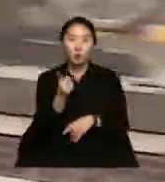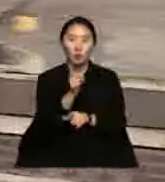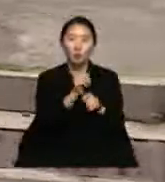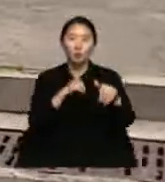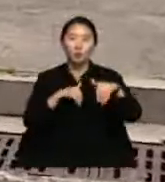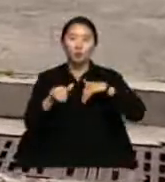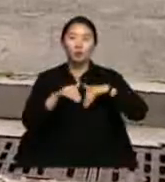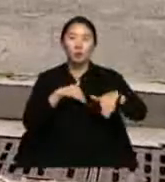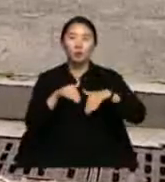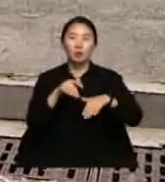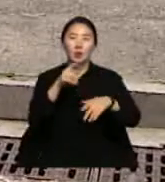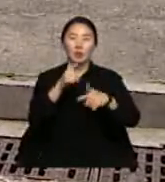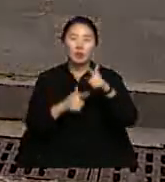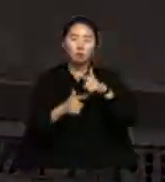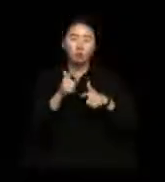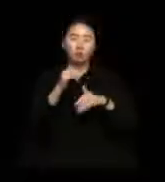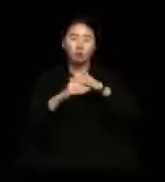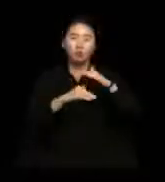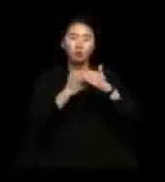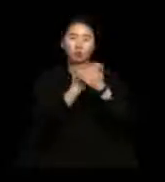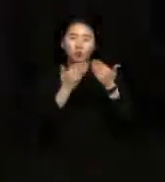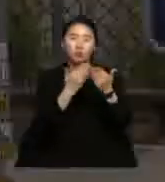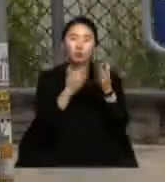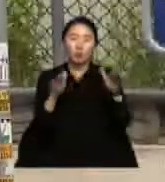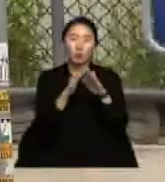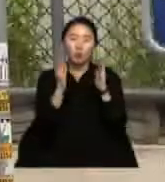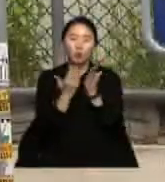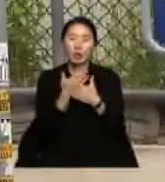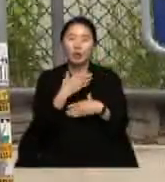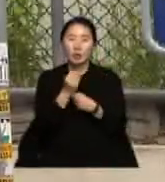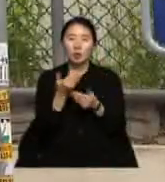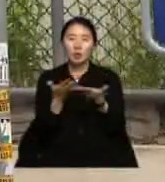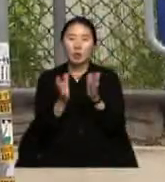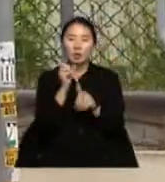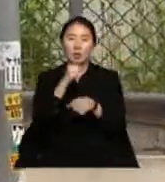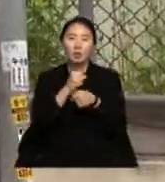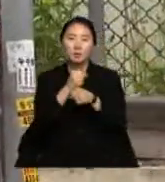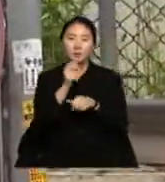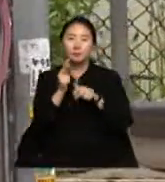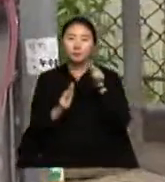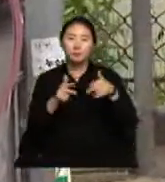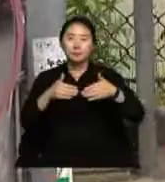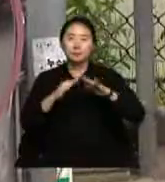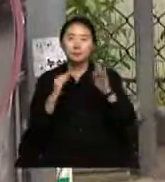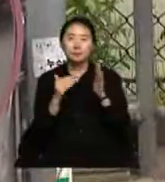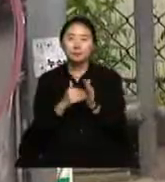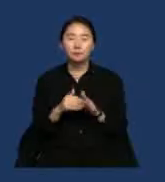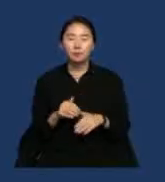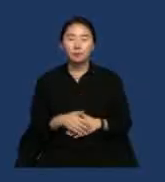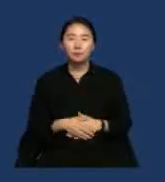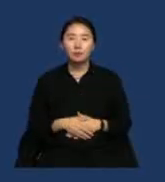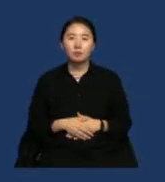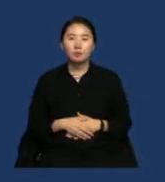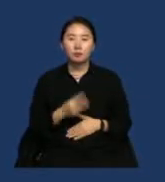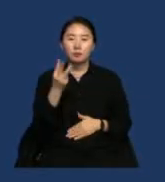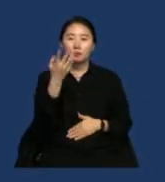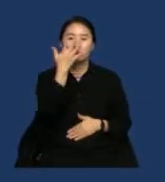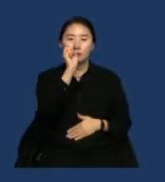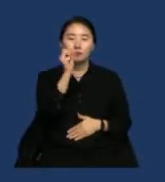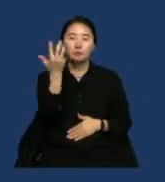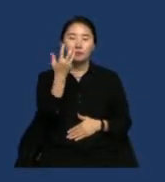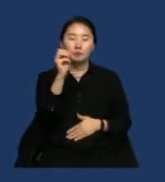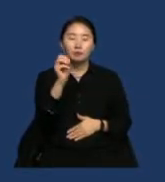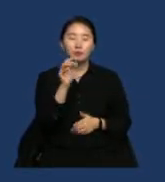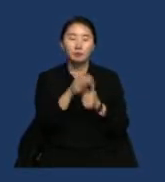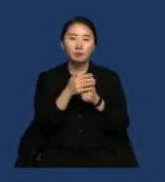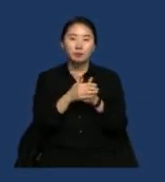위해 설치한 목재 계단과 벽화, 모두 안전마을 만들기 사업을 통해 조성된 것들입니다. 군은 3억 8천만 원을